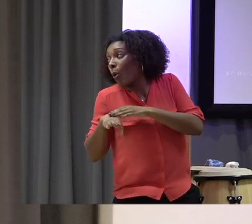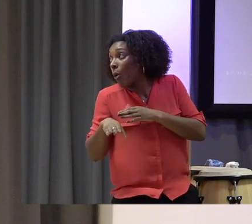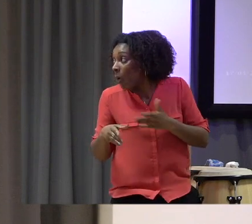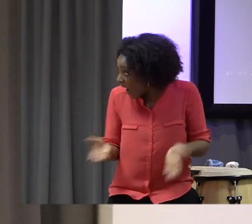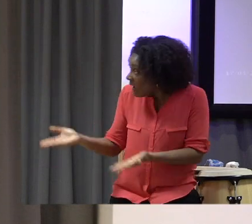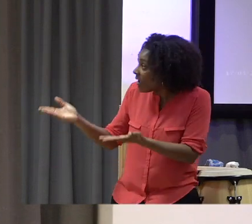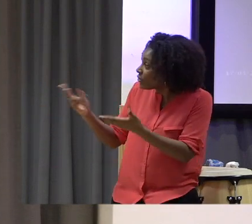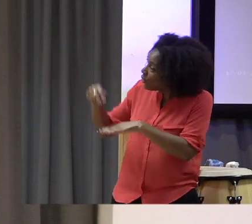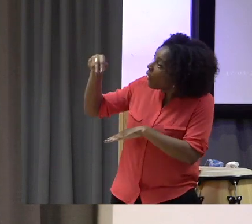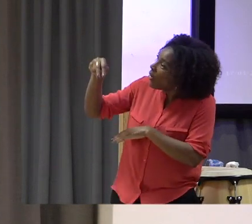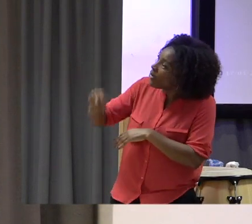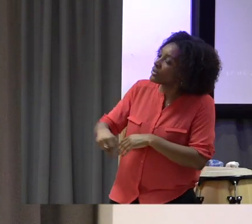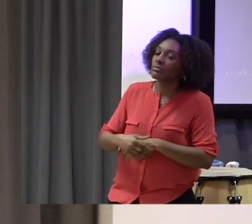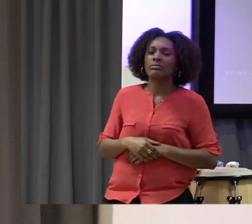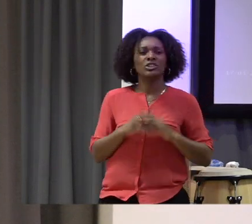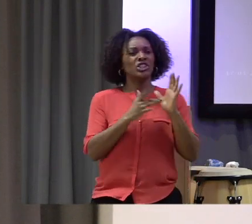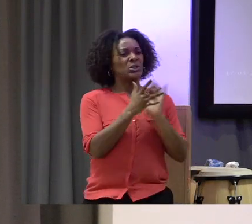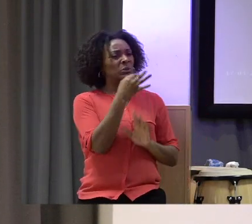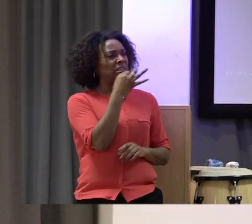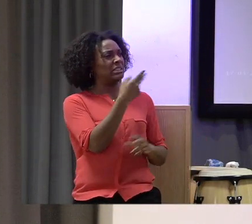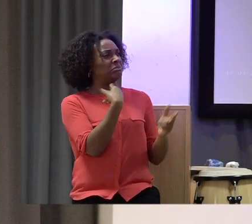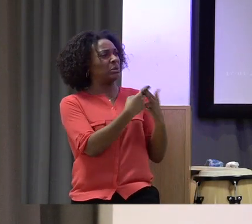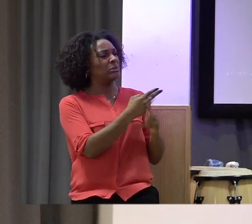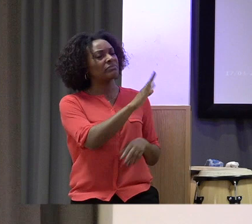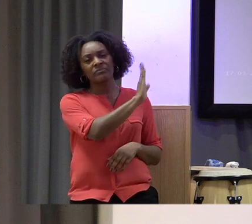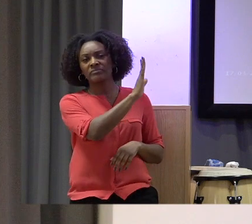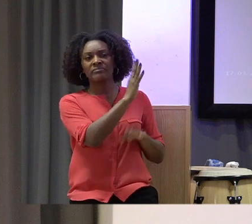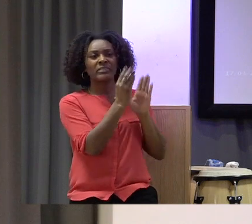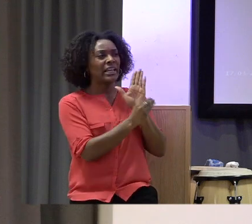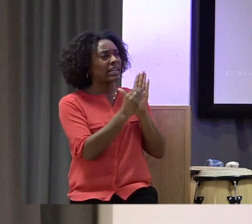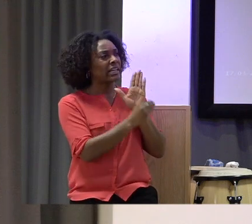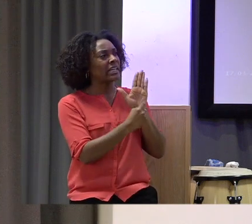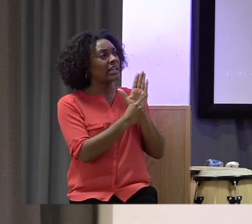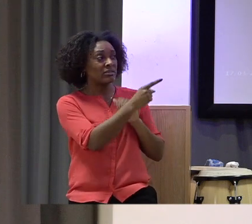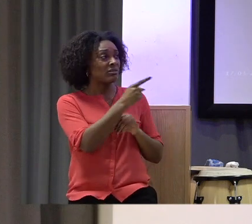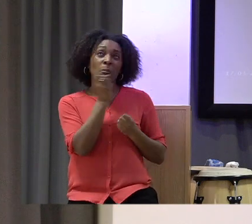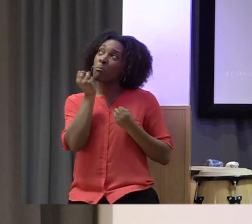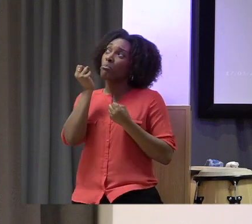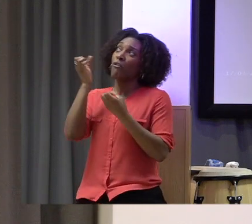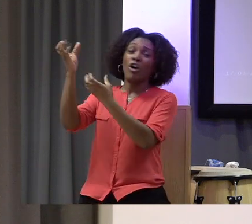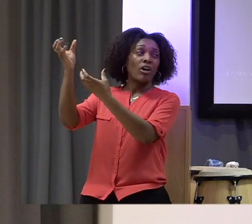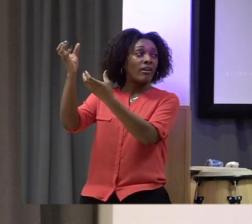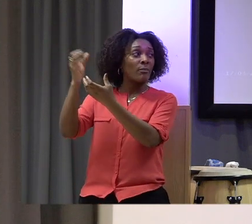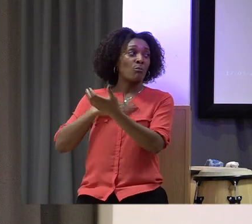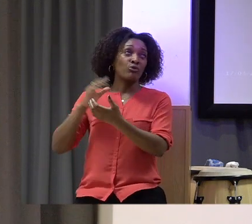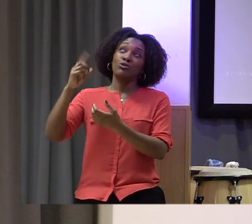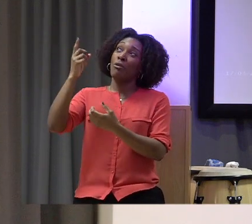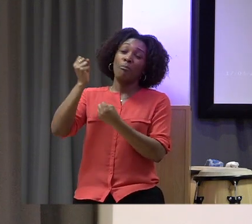pierre. » Jésus lui dit, « Il est aussi écrit, tu ne tenteras point le Seigneur ton